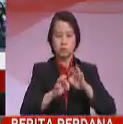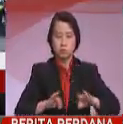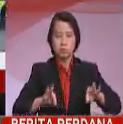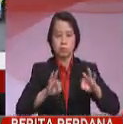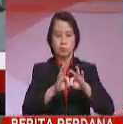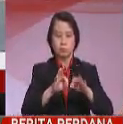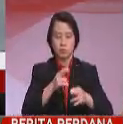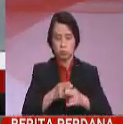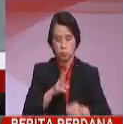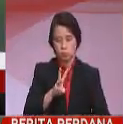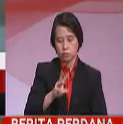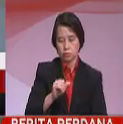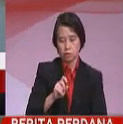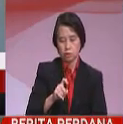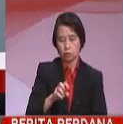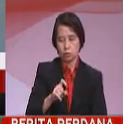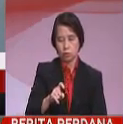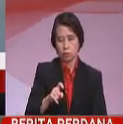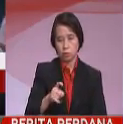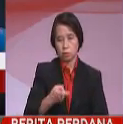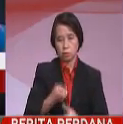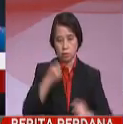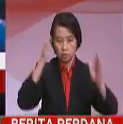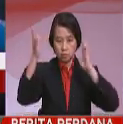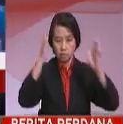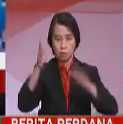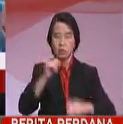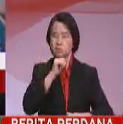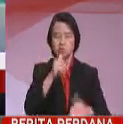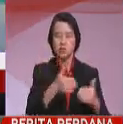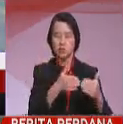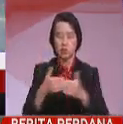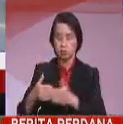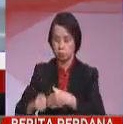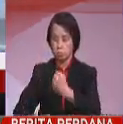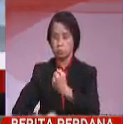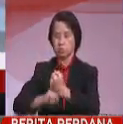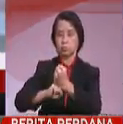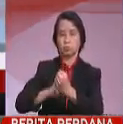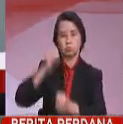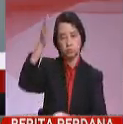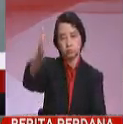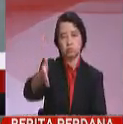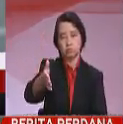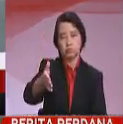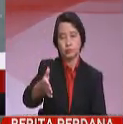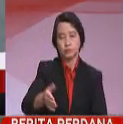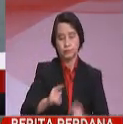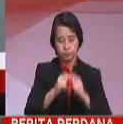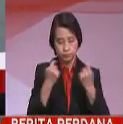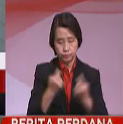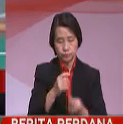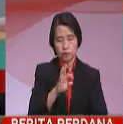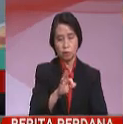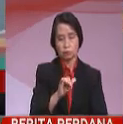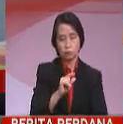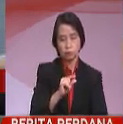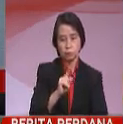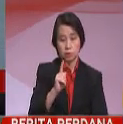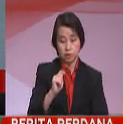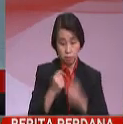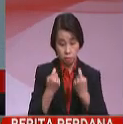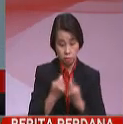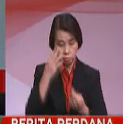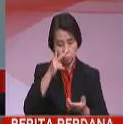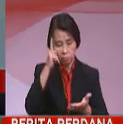iaitu 1XOXT KKR dari Malaysia tidak meneruskan penajaan pada musim hadapan. Pasukan SEG Team juga